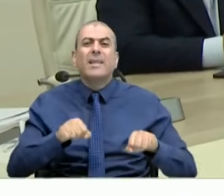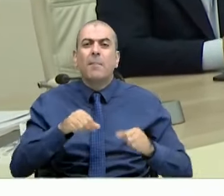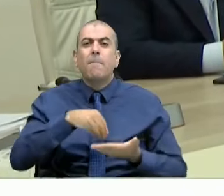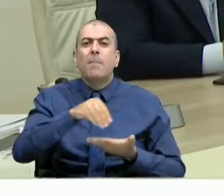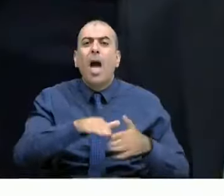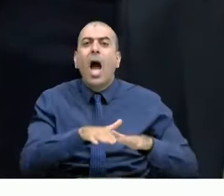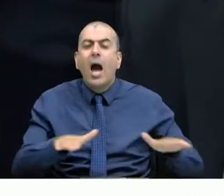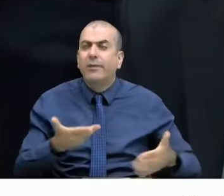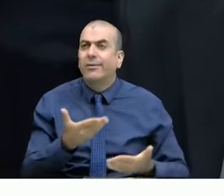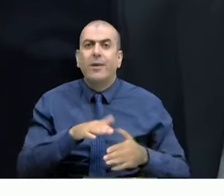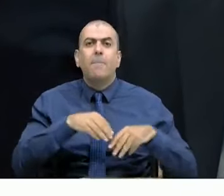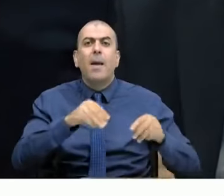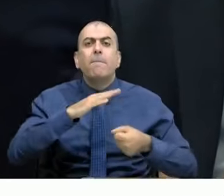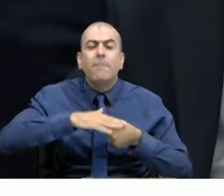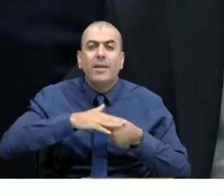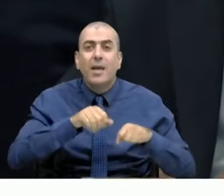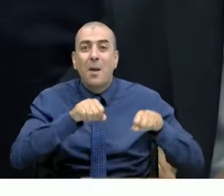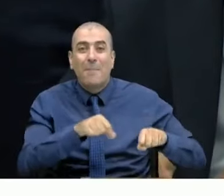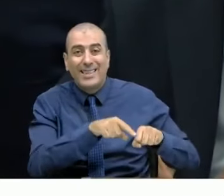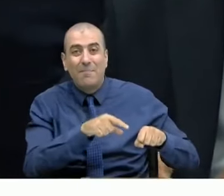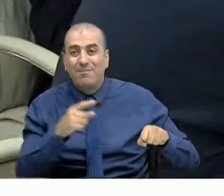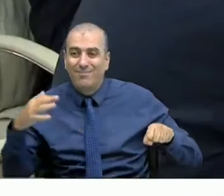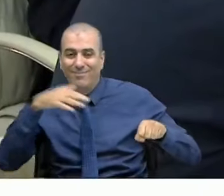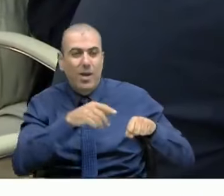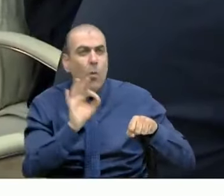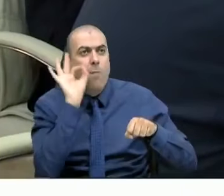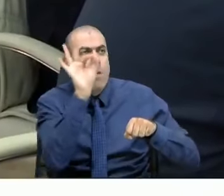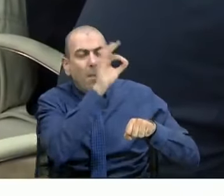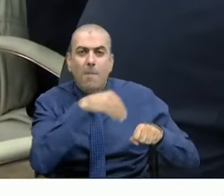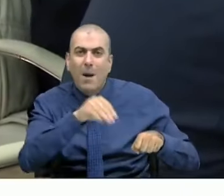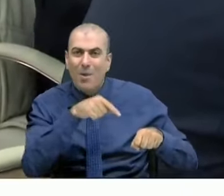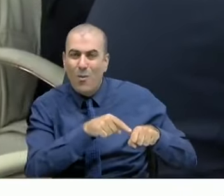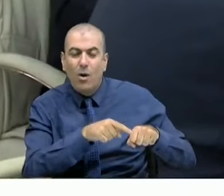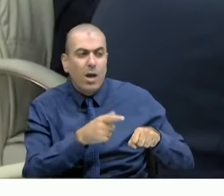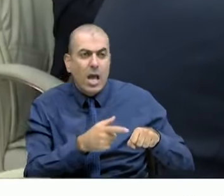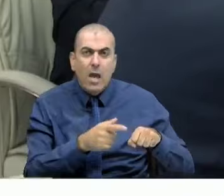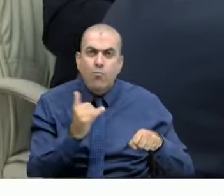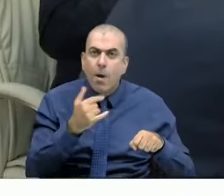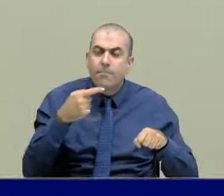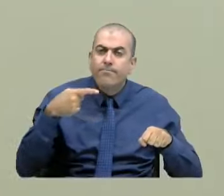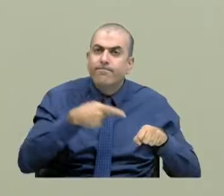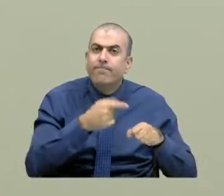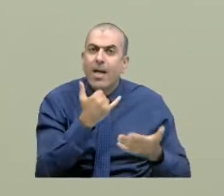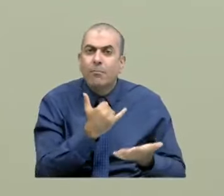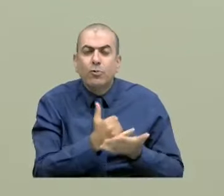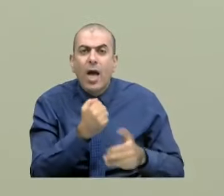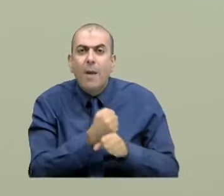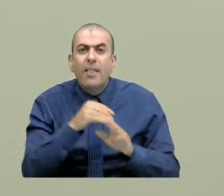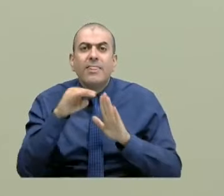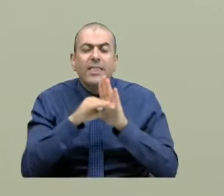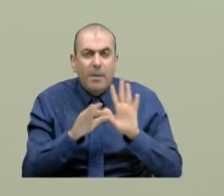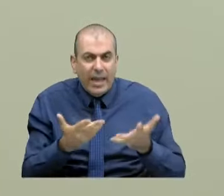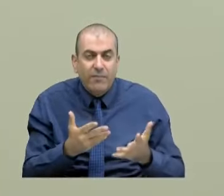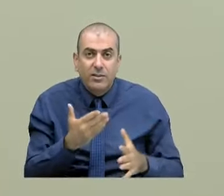الاختصاص واكد النبر ضروره الوصول الى المعايير العالميه في نظام الوساطه والقيم الاداريه والتقدير والمقدر